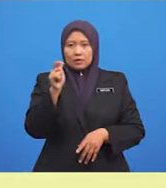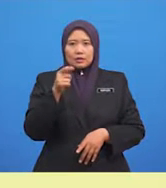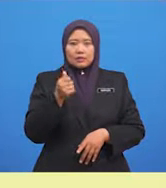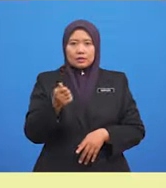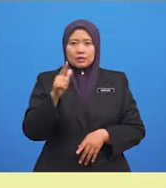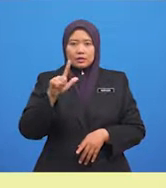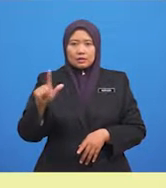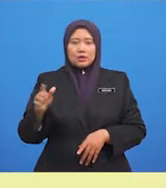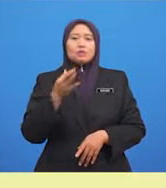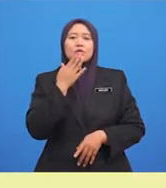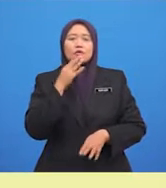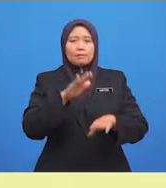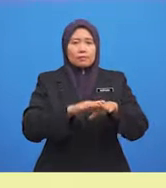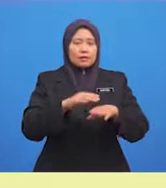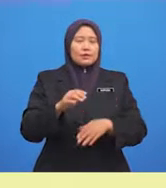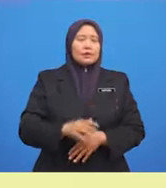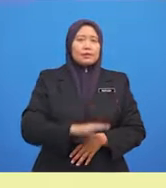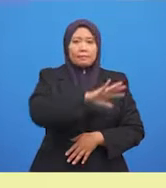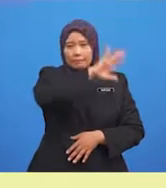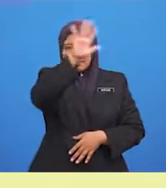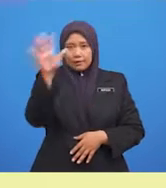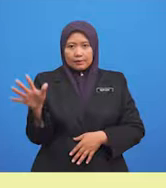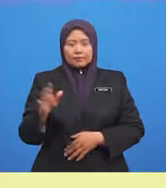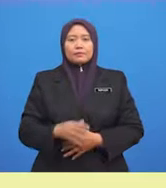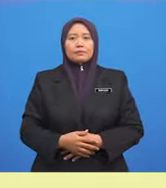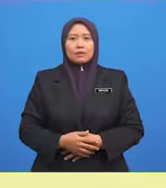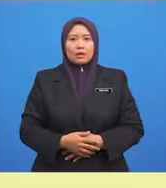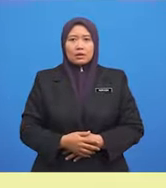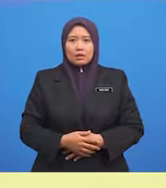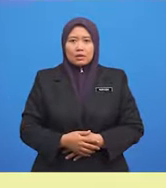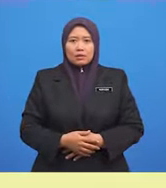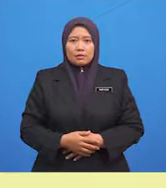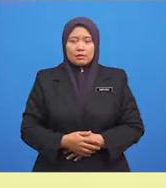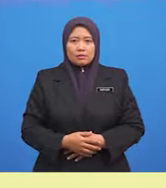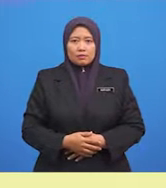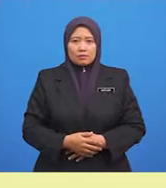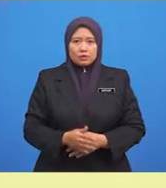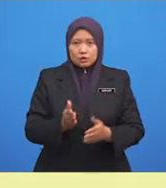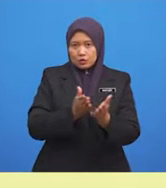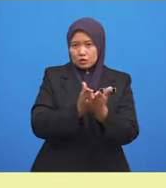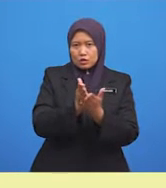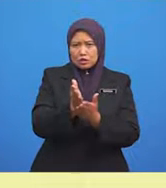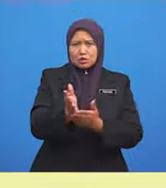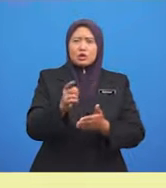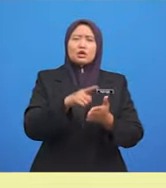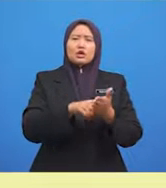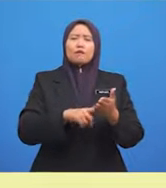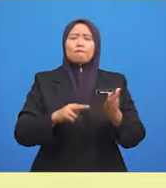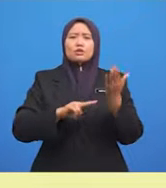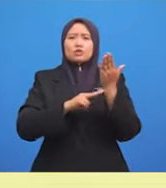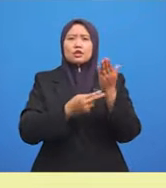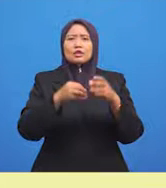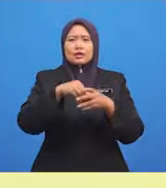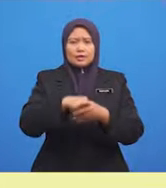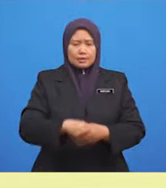warna pada pelangi. Kita teruskan pada kemahiran yang lain. Apakah unsur dalam